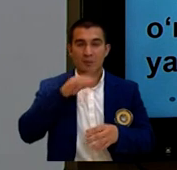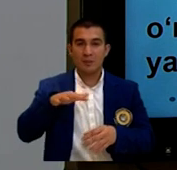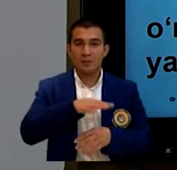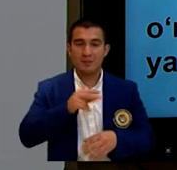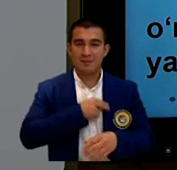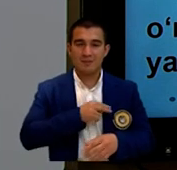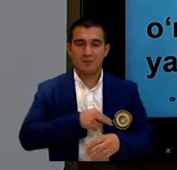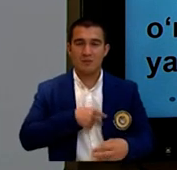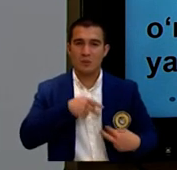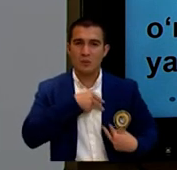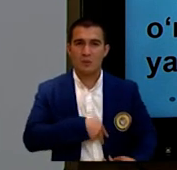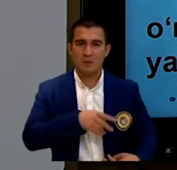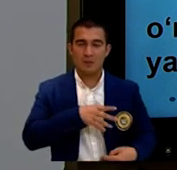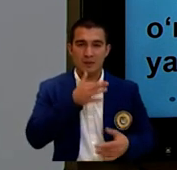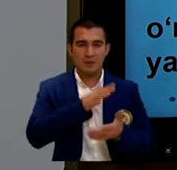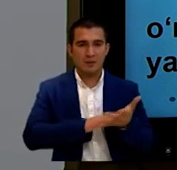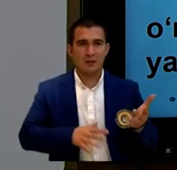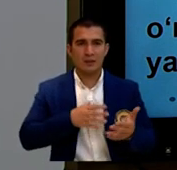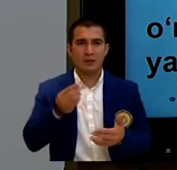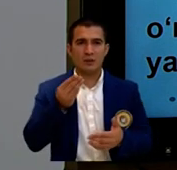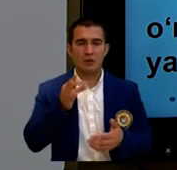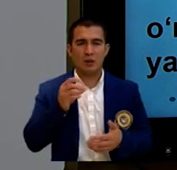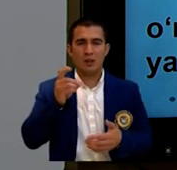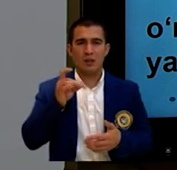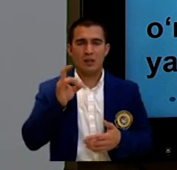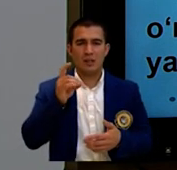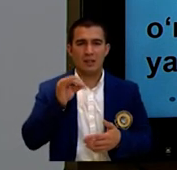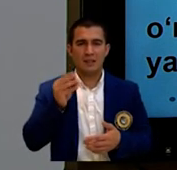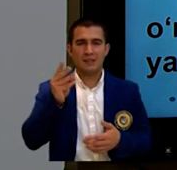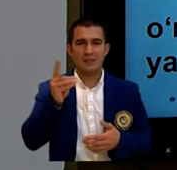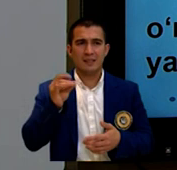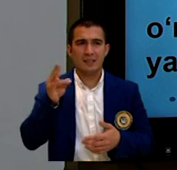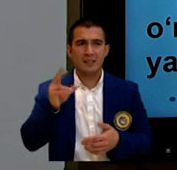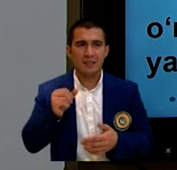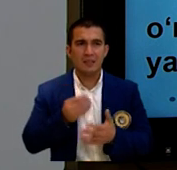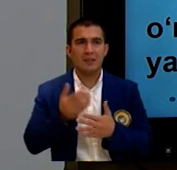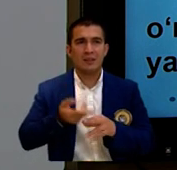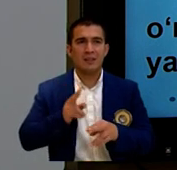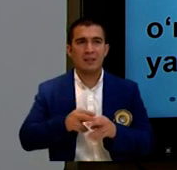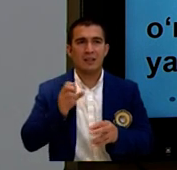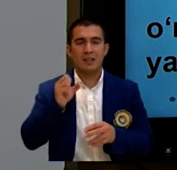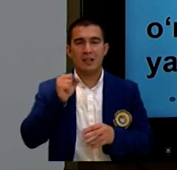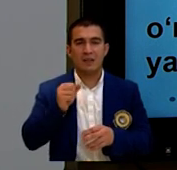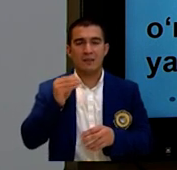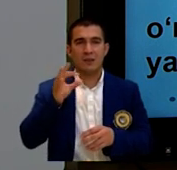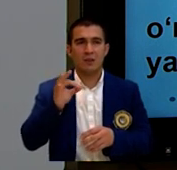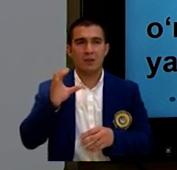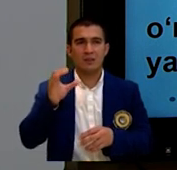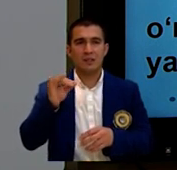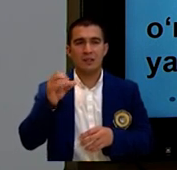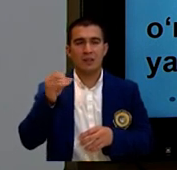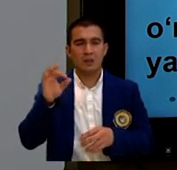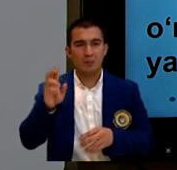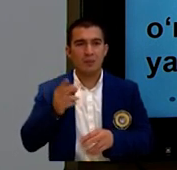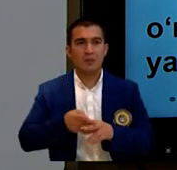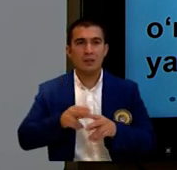faoliyati davri davomida Shohi Zinda, Cho'pon ota, Afrosiyob qo'rg'oni asarlarini yozdi.